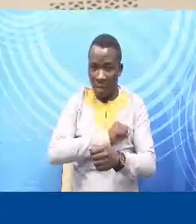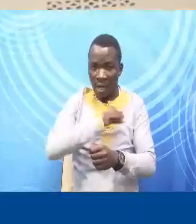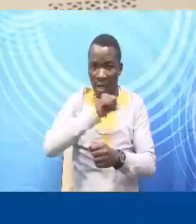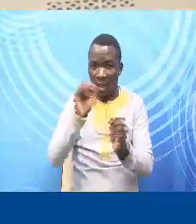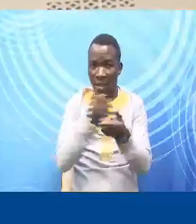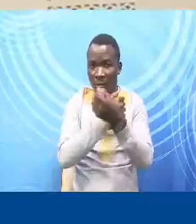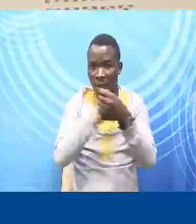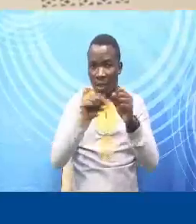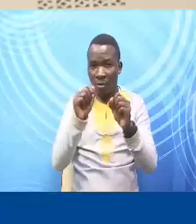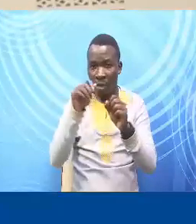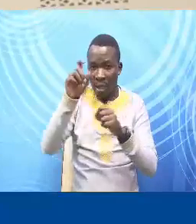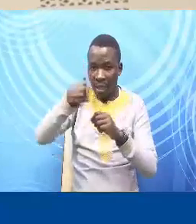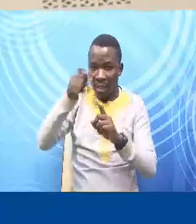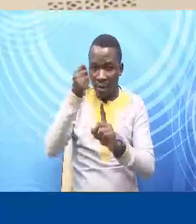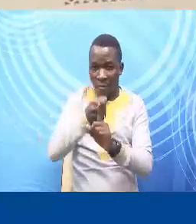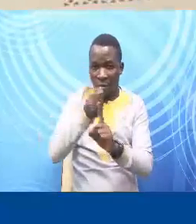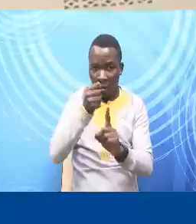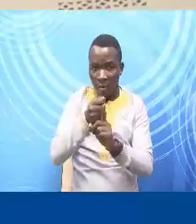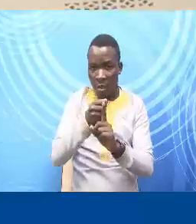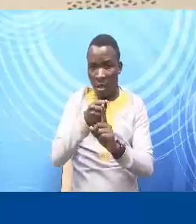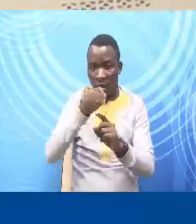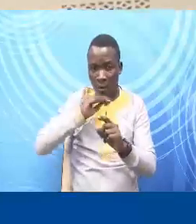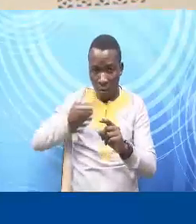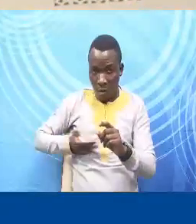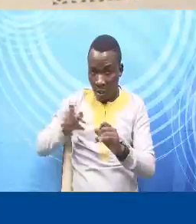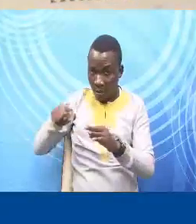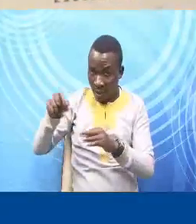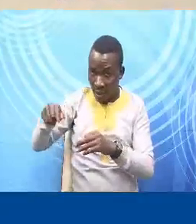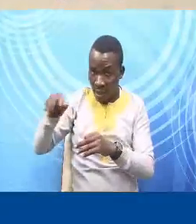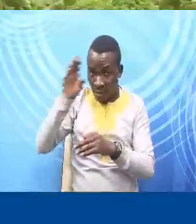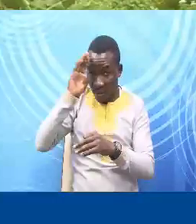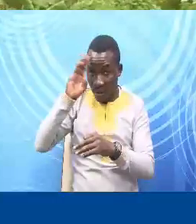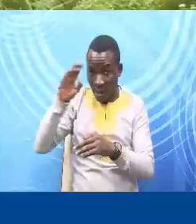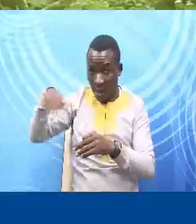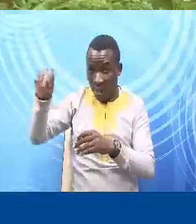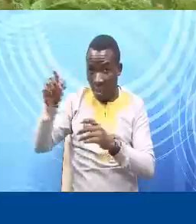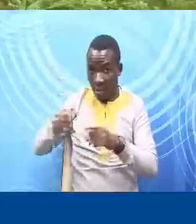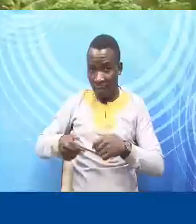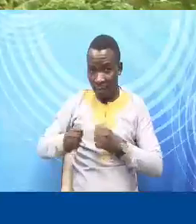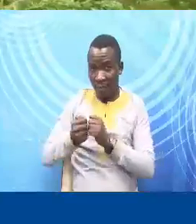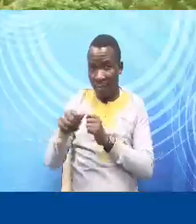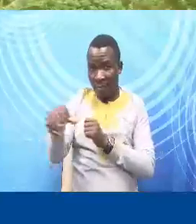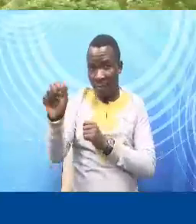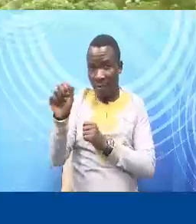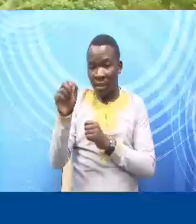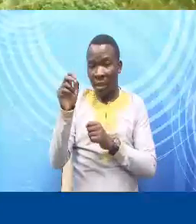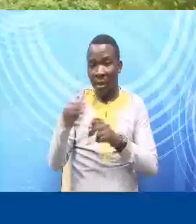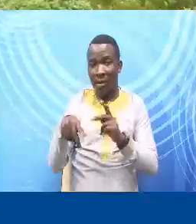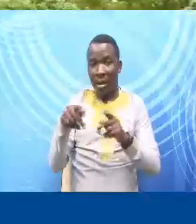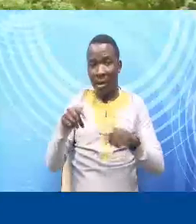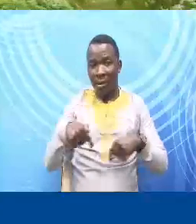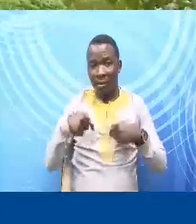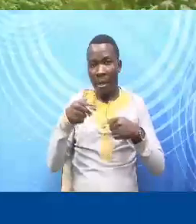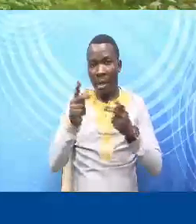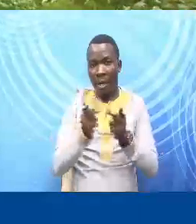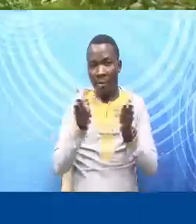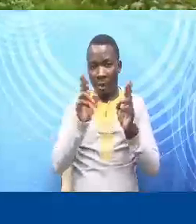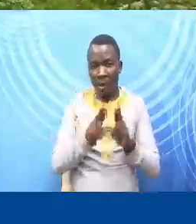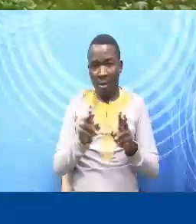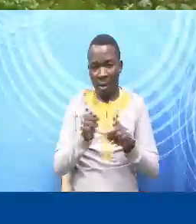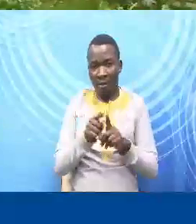ko mwankorera ubuvugizi umugore, nibakeneye abo basirikare n'abari babana nabo. Bamwe mu baturiye aho ibi byabereye kandi babonye n'uko byagenze nabo